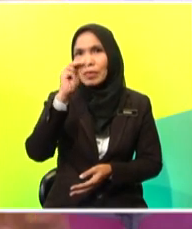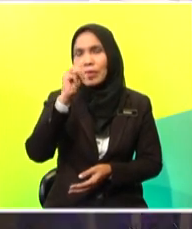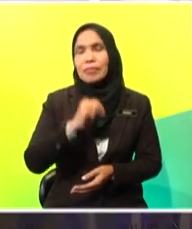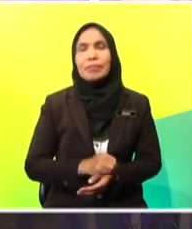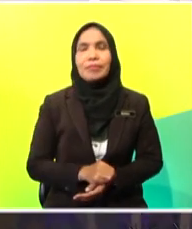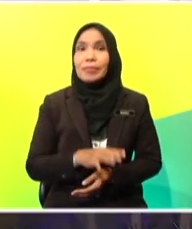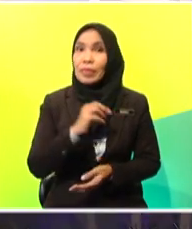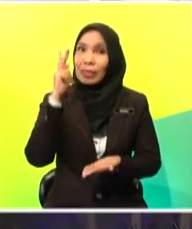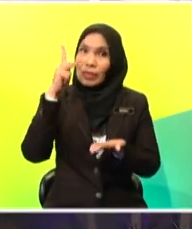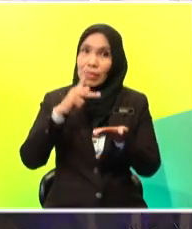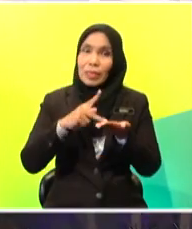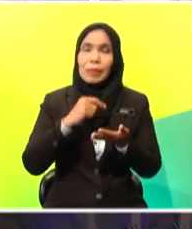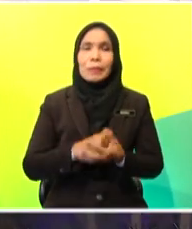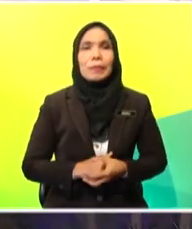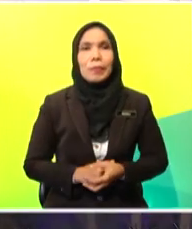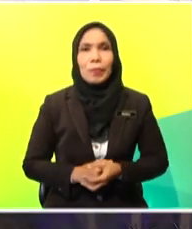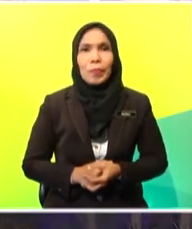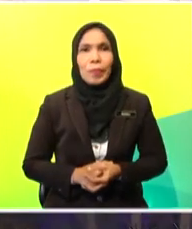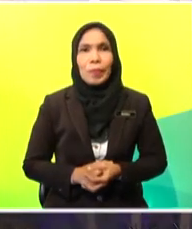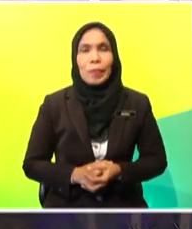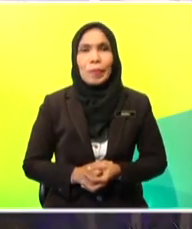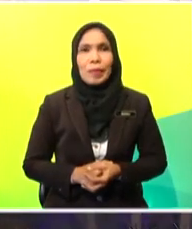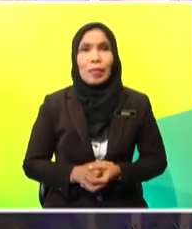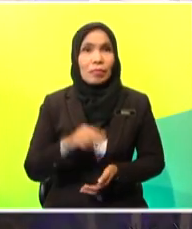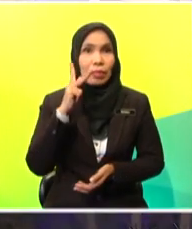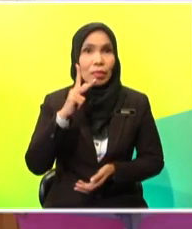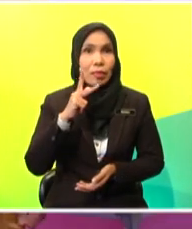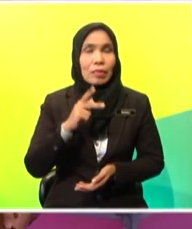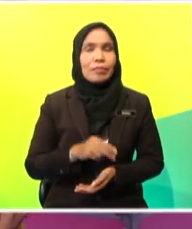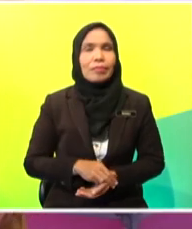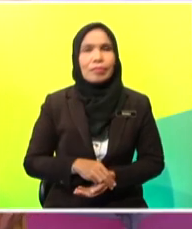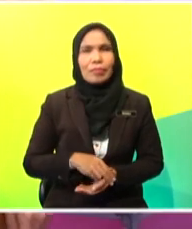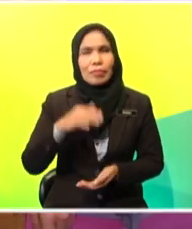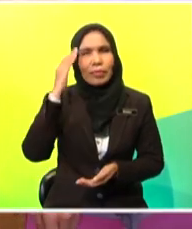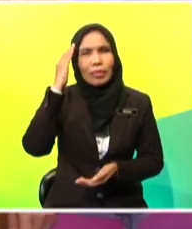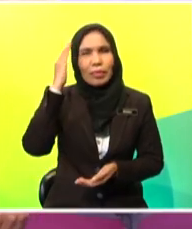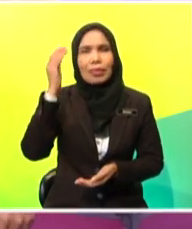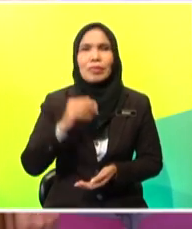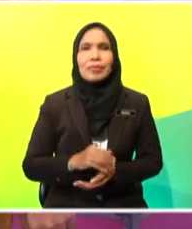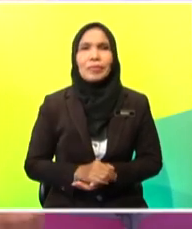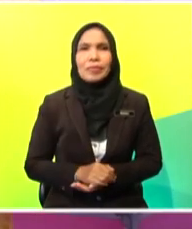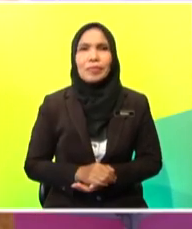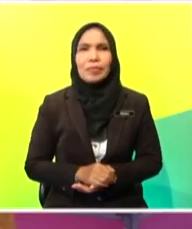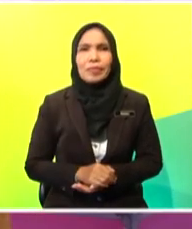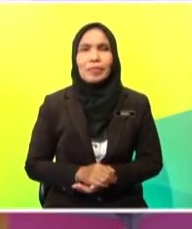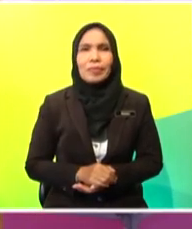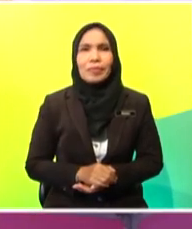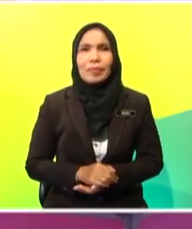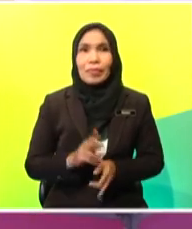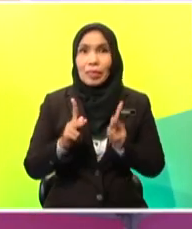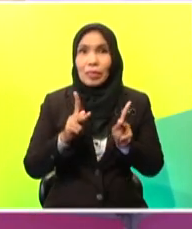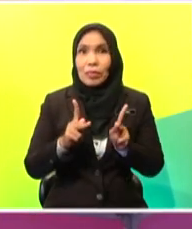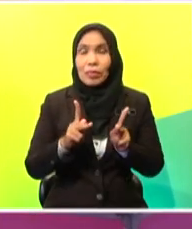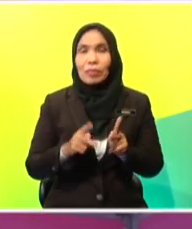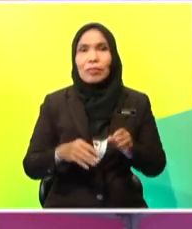Karina Oke Kak Lina kalinya Tak rasa sekali cek diminta Kalina sebut ya